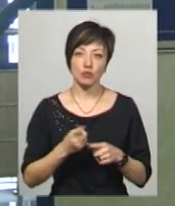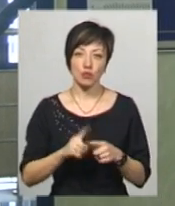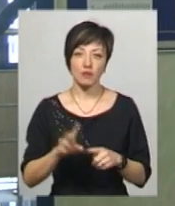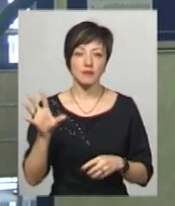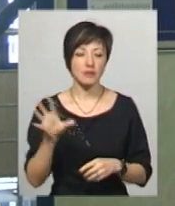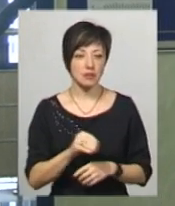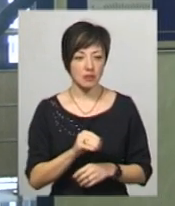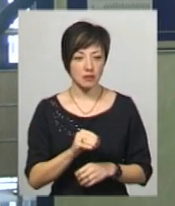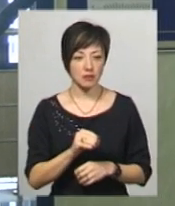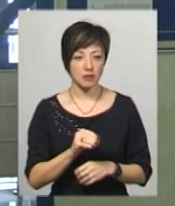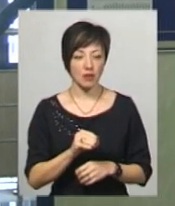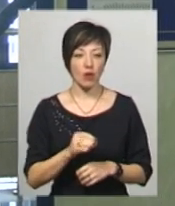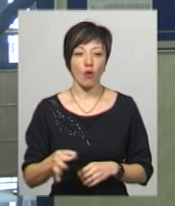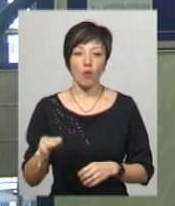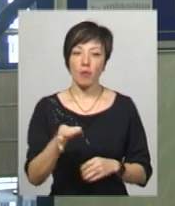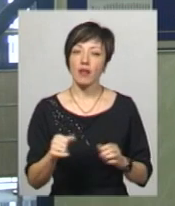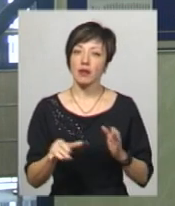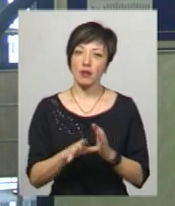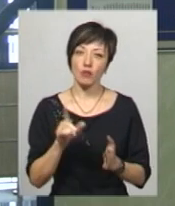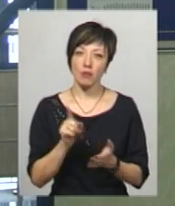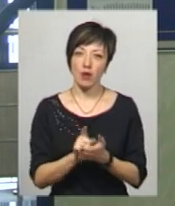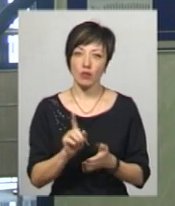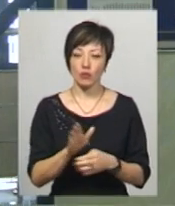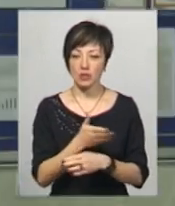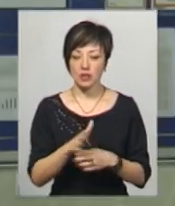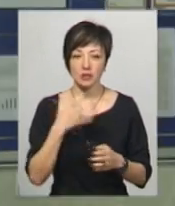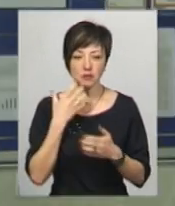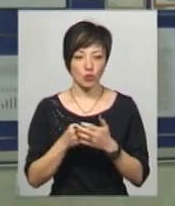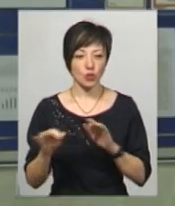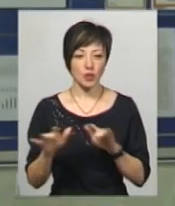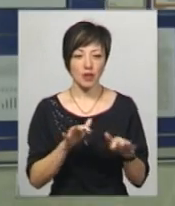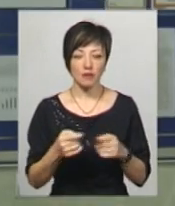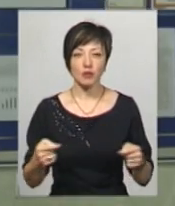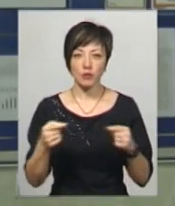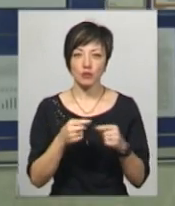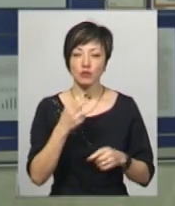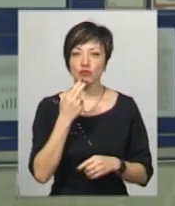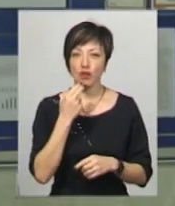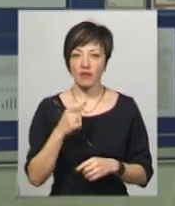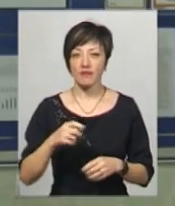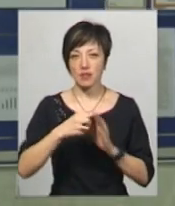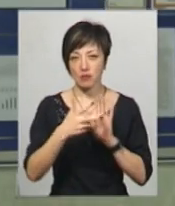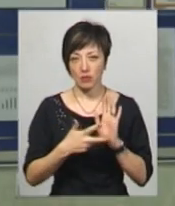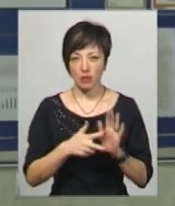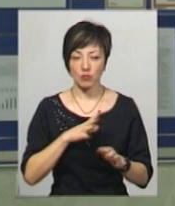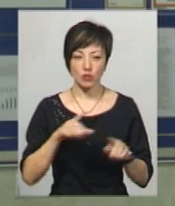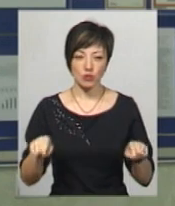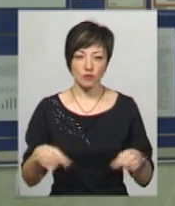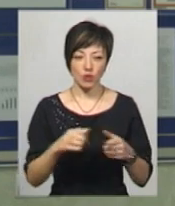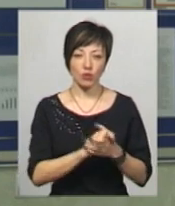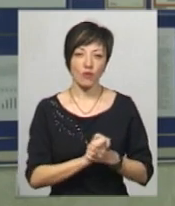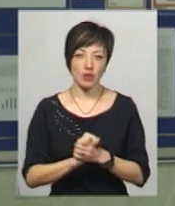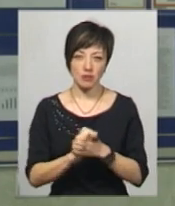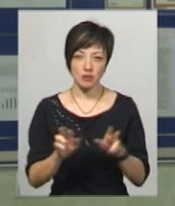всі обленерго мають розділити свою діяльність. Відповідно, в червні 2018 року було створено товариство з